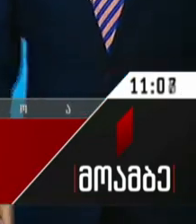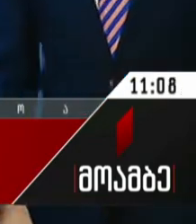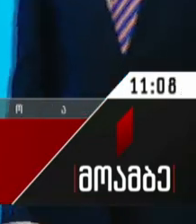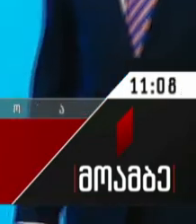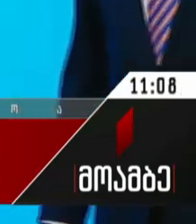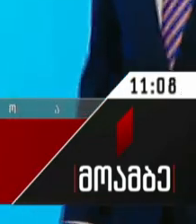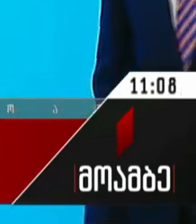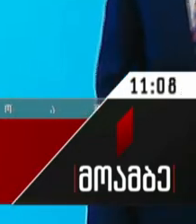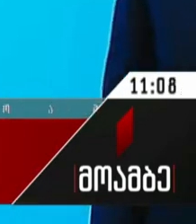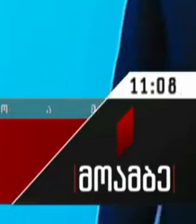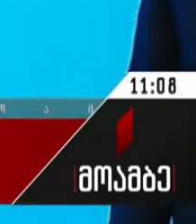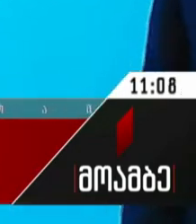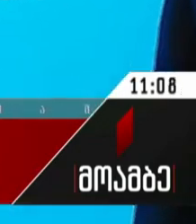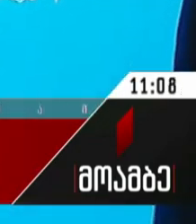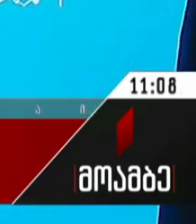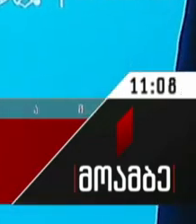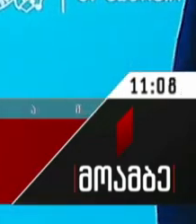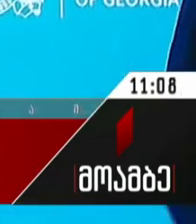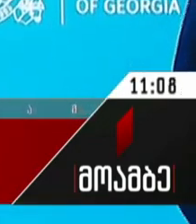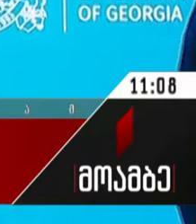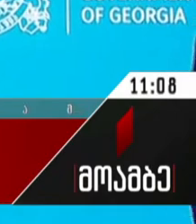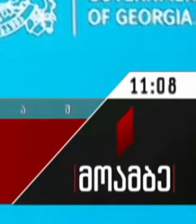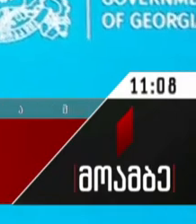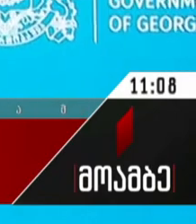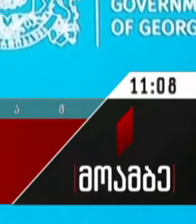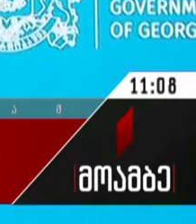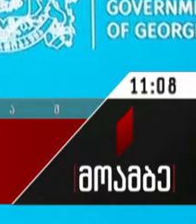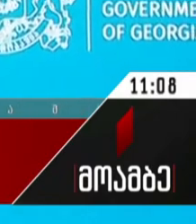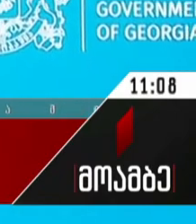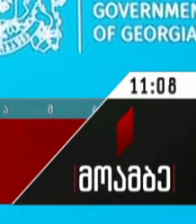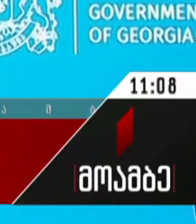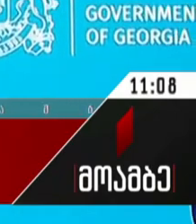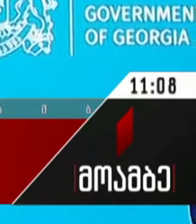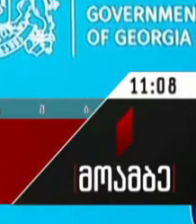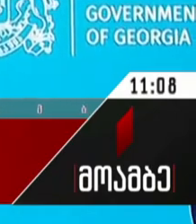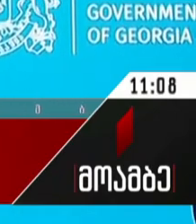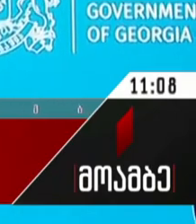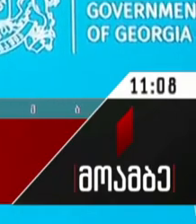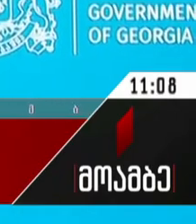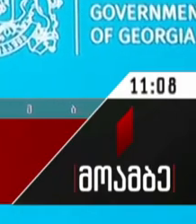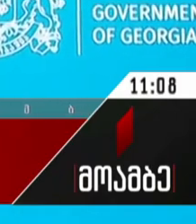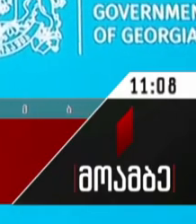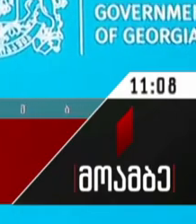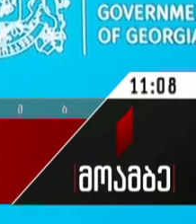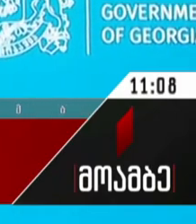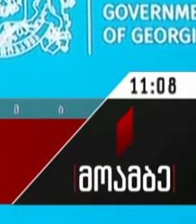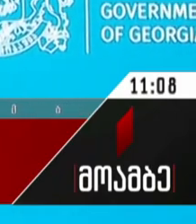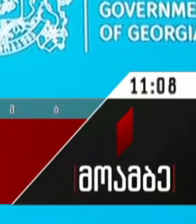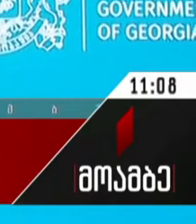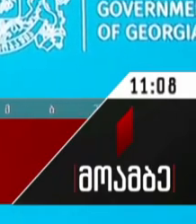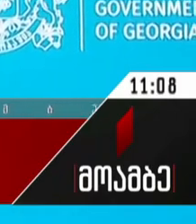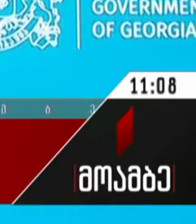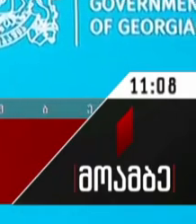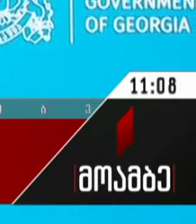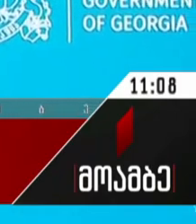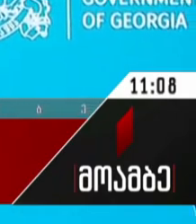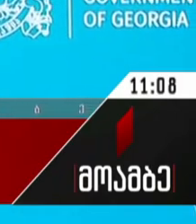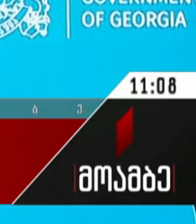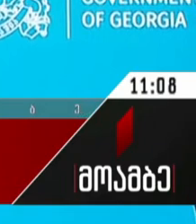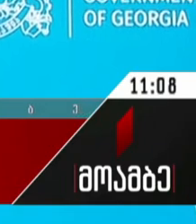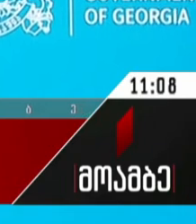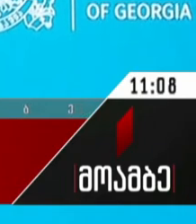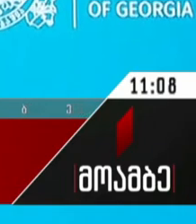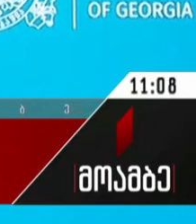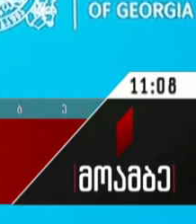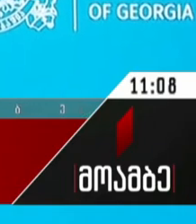მოგესალმებით ყველას. ბატონო პრემიერ-მინისტრო, პირველ რიგში მსურს მადლობა გადაგიხადოთ გამოცხადებული ნდობისთვის